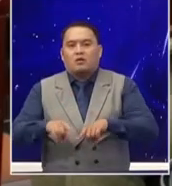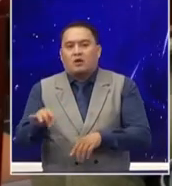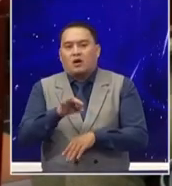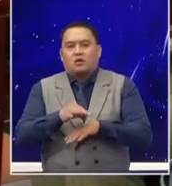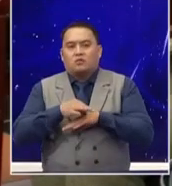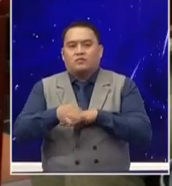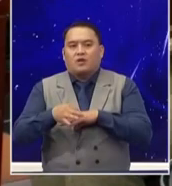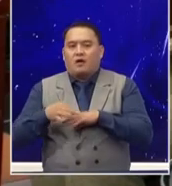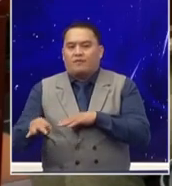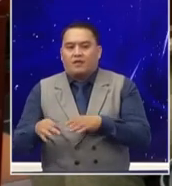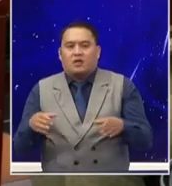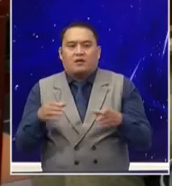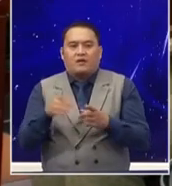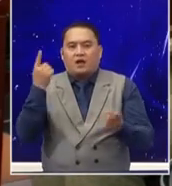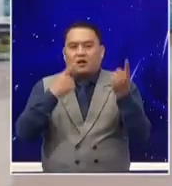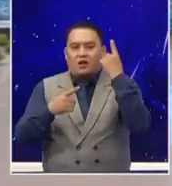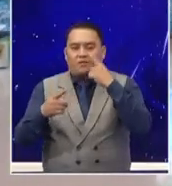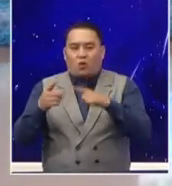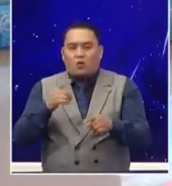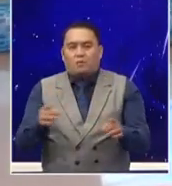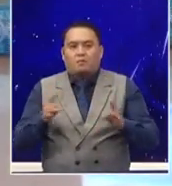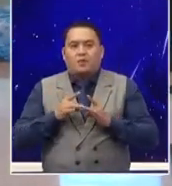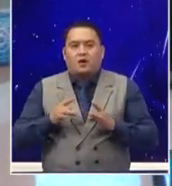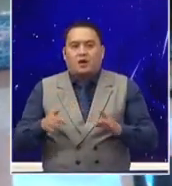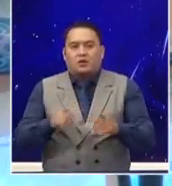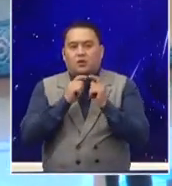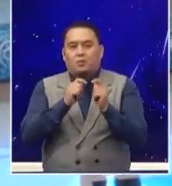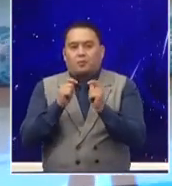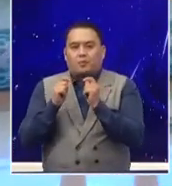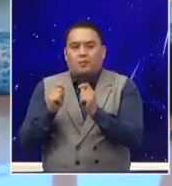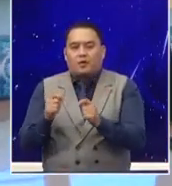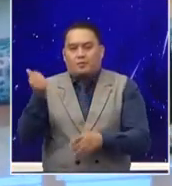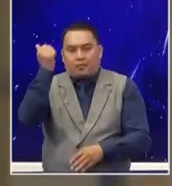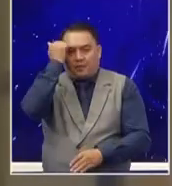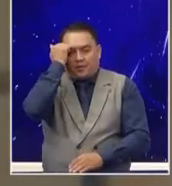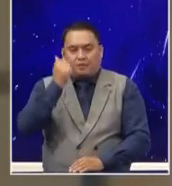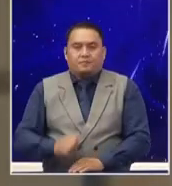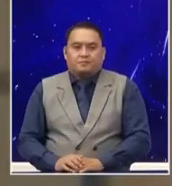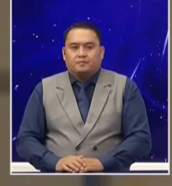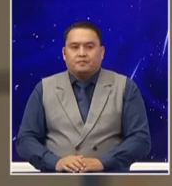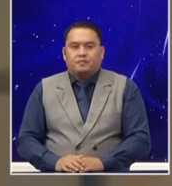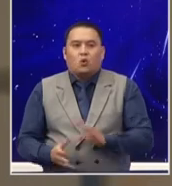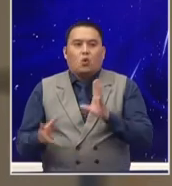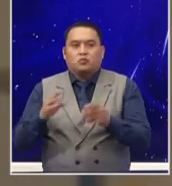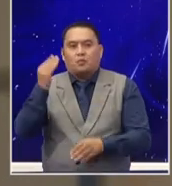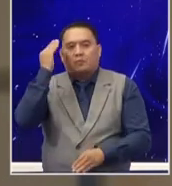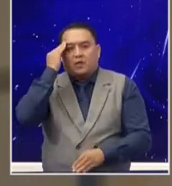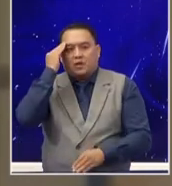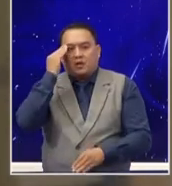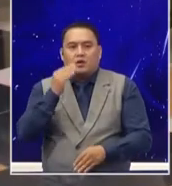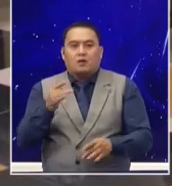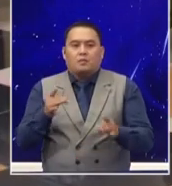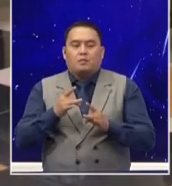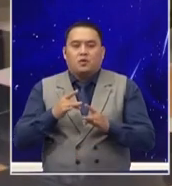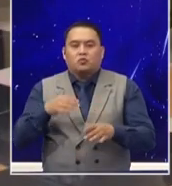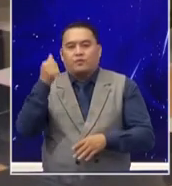филиалов Русского центра и члены творческих коллективов отмечены благодарственными письмами и памятными подарками. По общему мнению, форум, посвященный